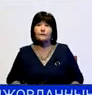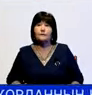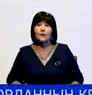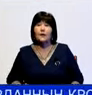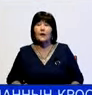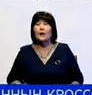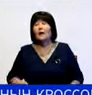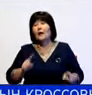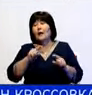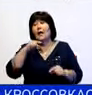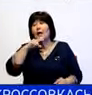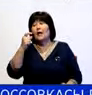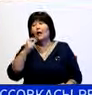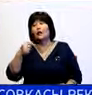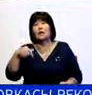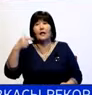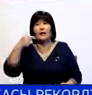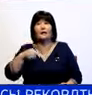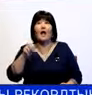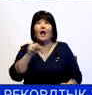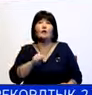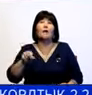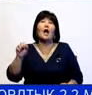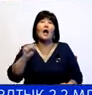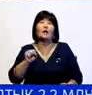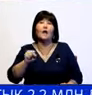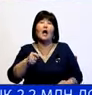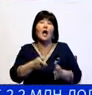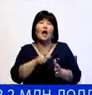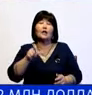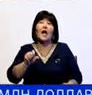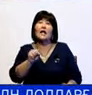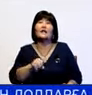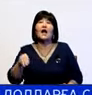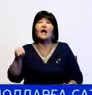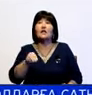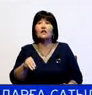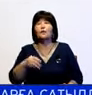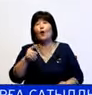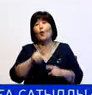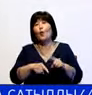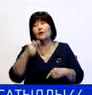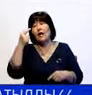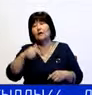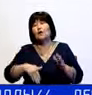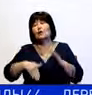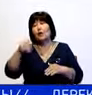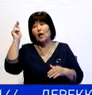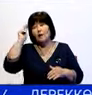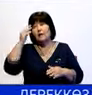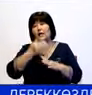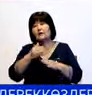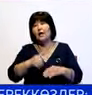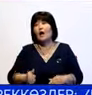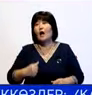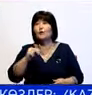Мерекелік жиында экономика ғылымдарының кандидаты Алмагүл Әбдімомынова мен археолог Әзілхан Тәжікеев отандық ғылым және жоғары білім саласында